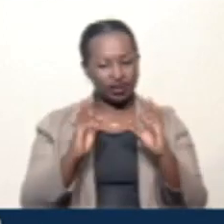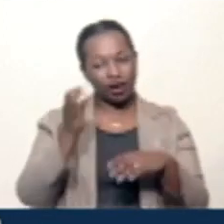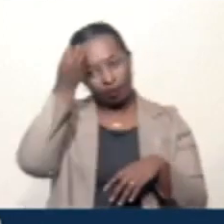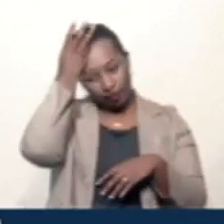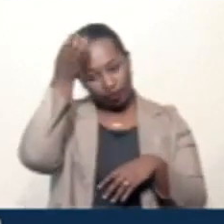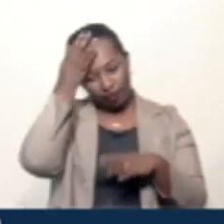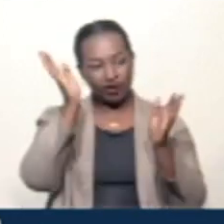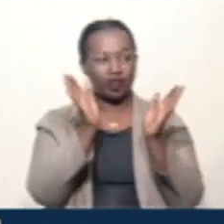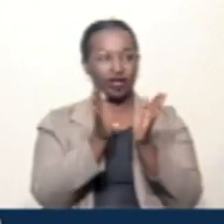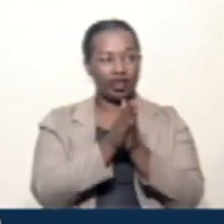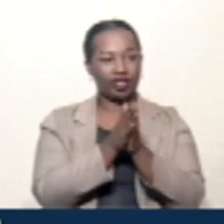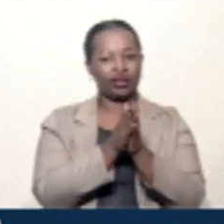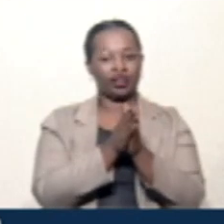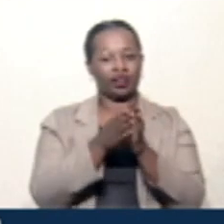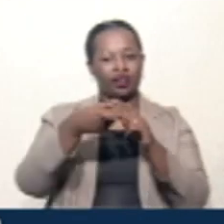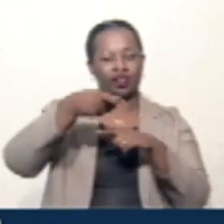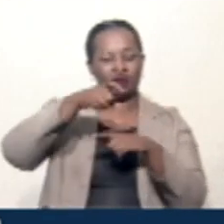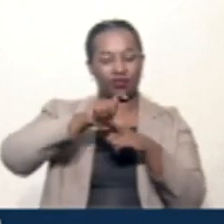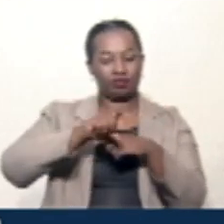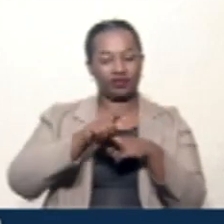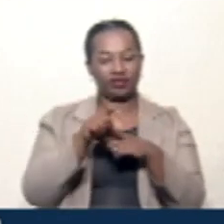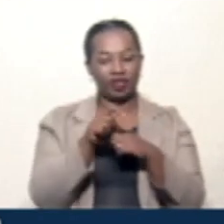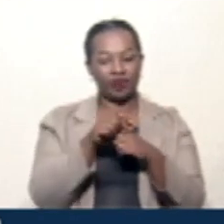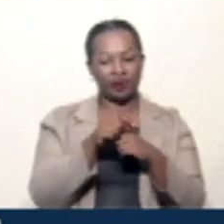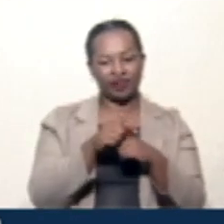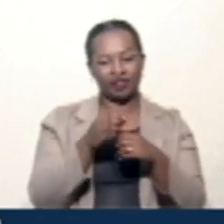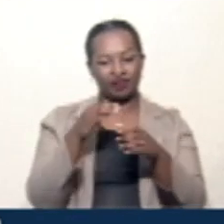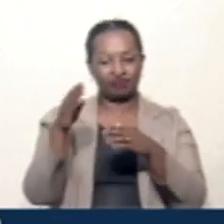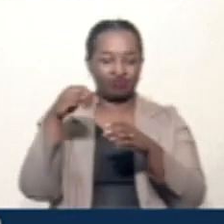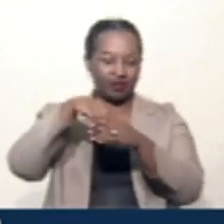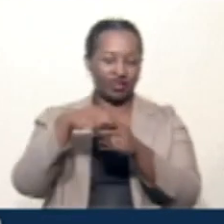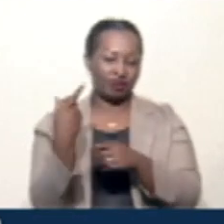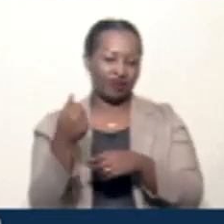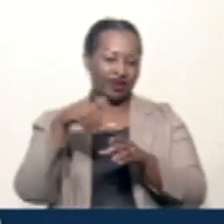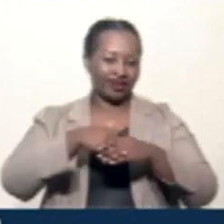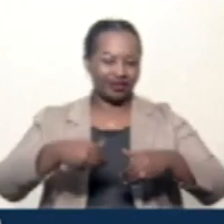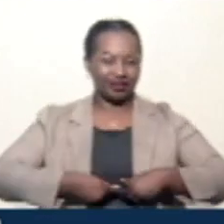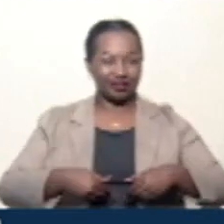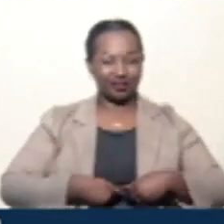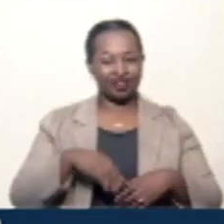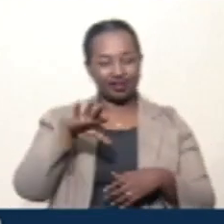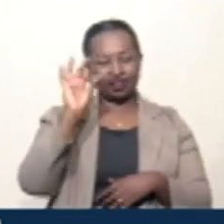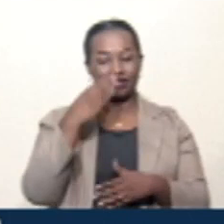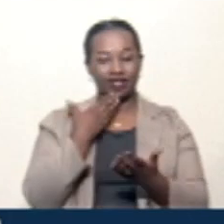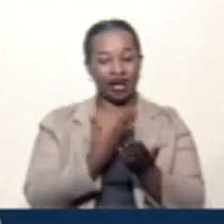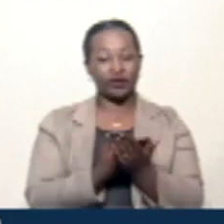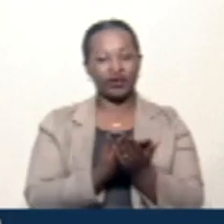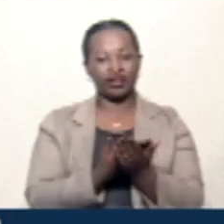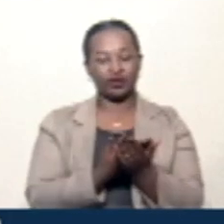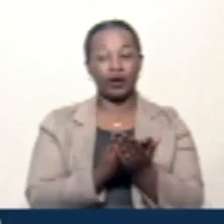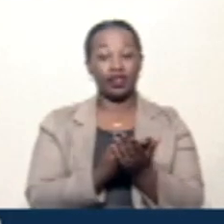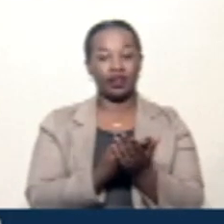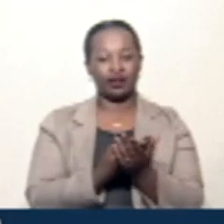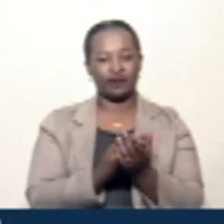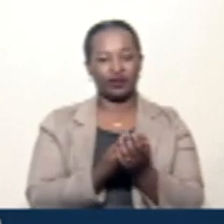ibishya no kwihangira imirimo gushora imari mu bakiri bato n'amahitamo meza mu myaka ishize binyuze muri iyi nama